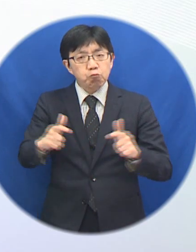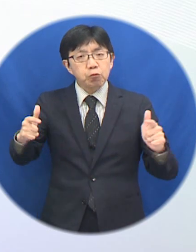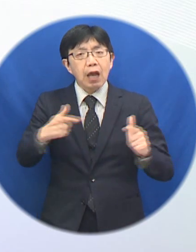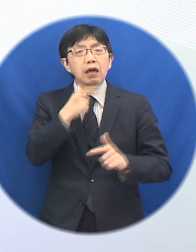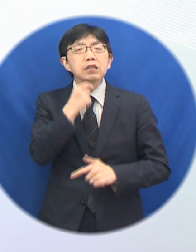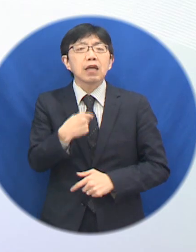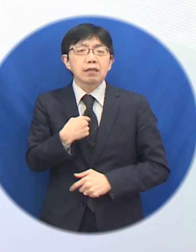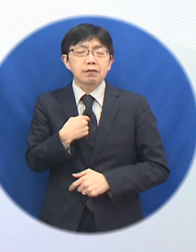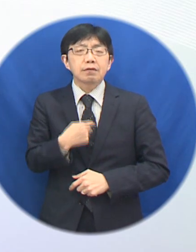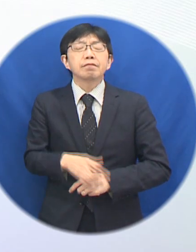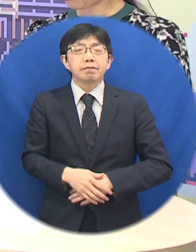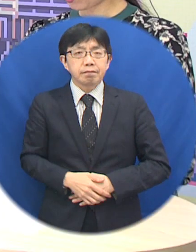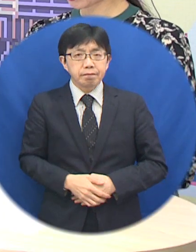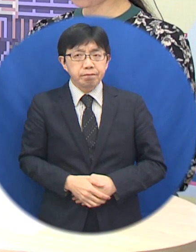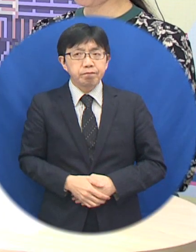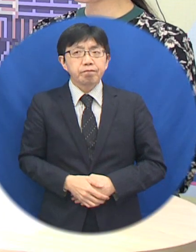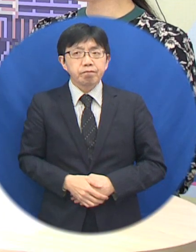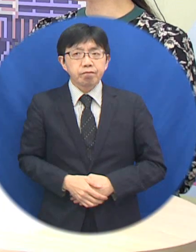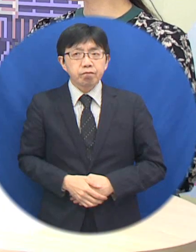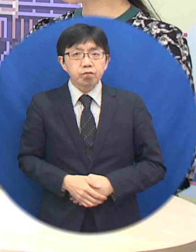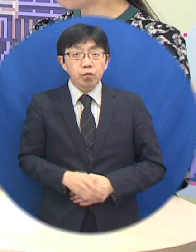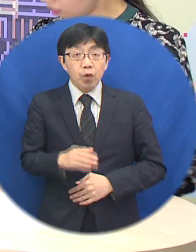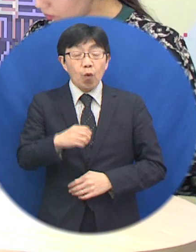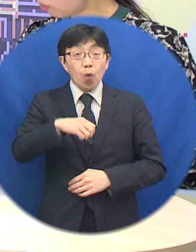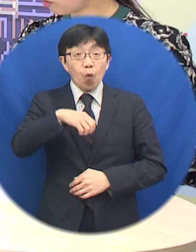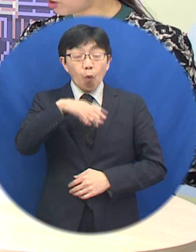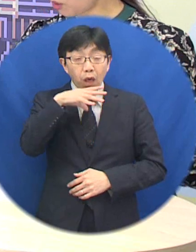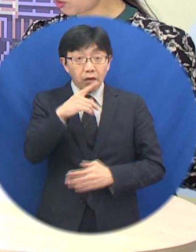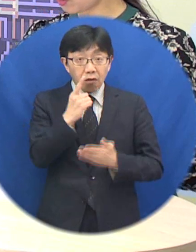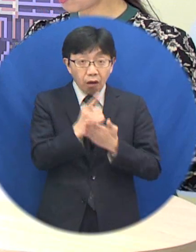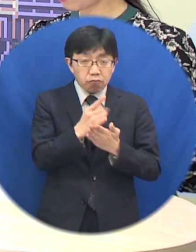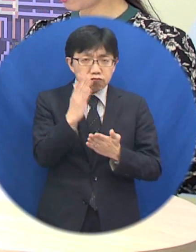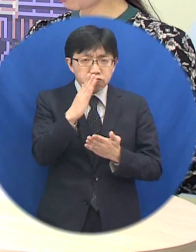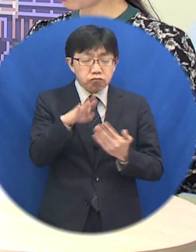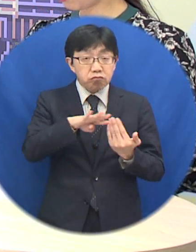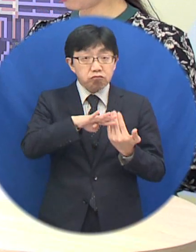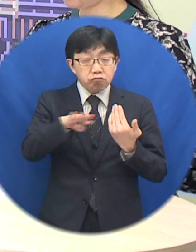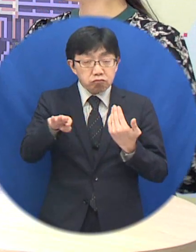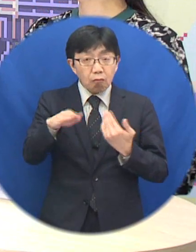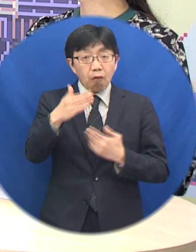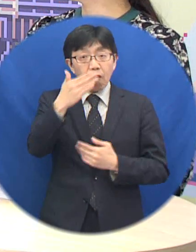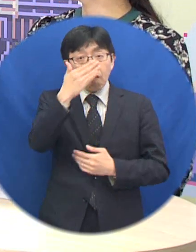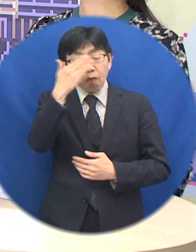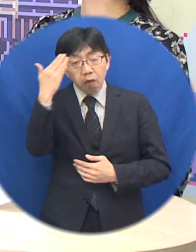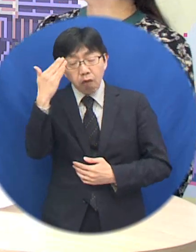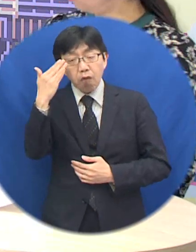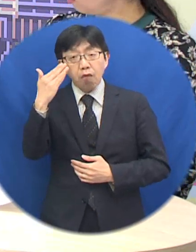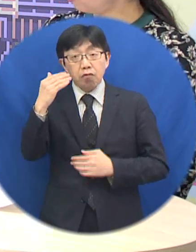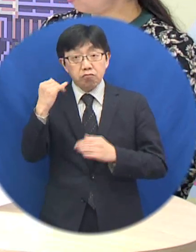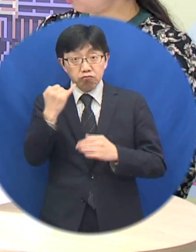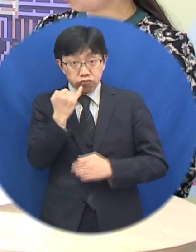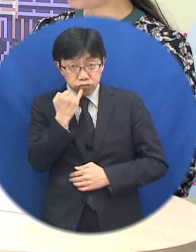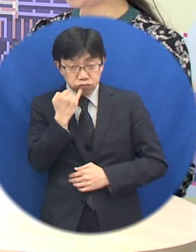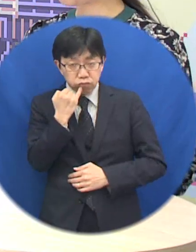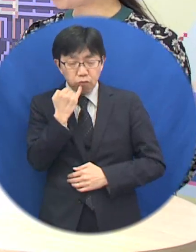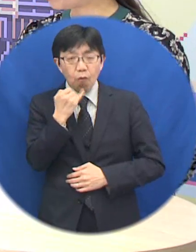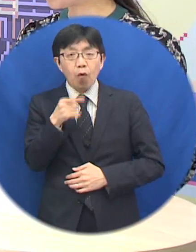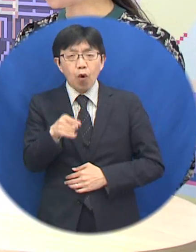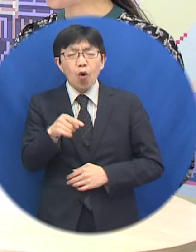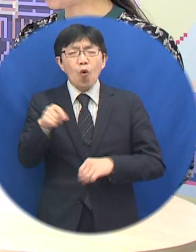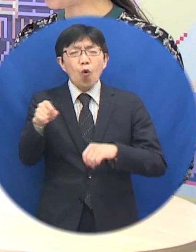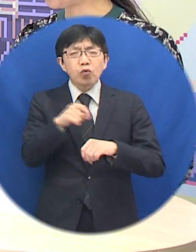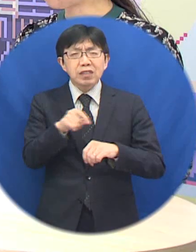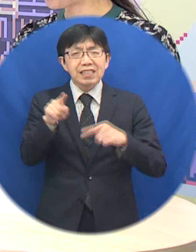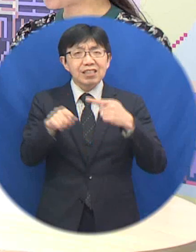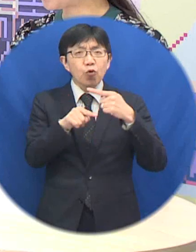。 高齢者の方だけでなくいろいろな世代の方が利用できればいいですね。はいはい、特に一人暮ら